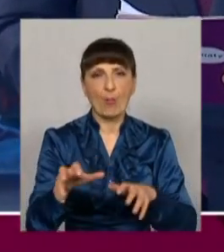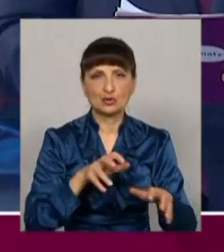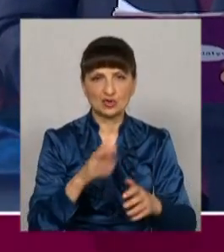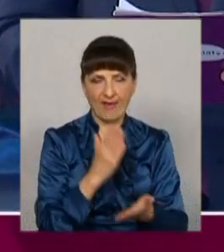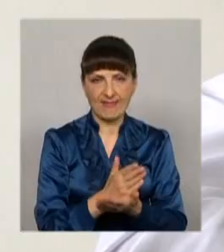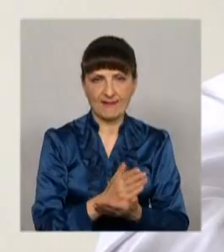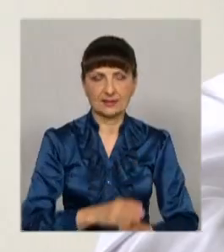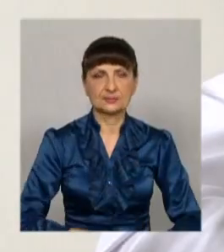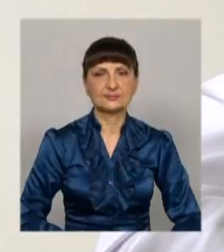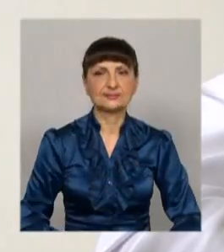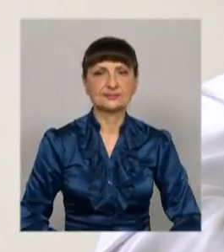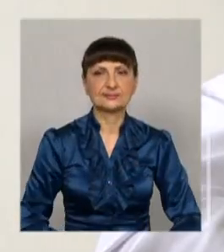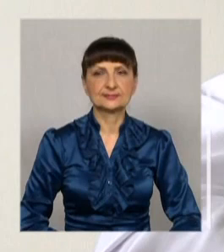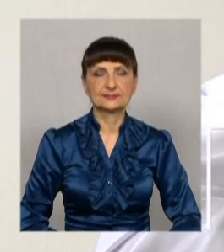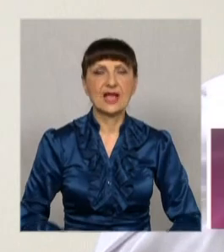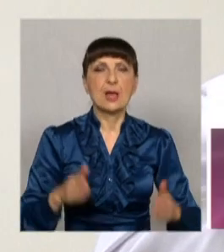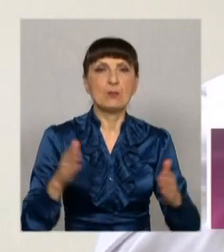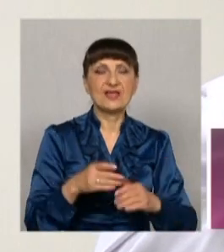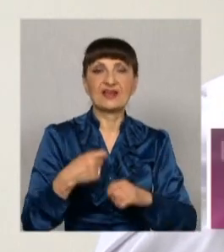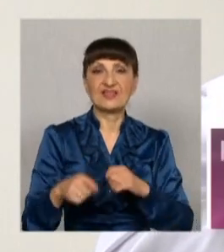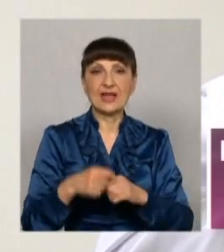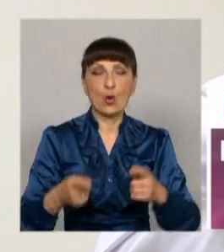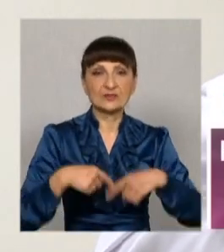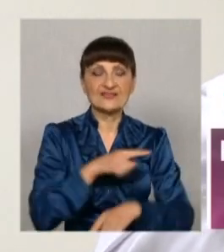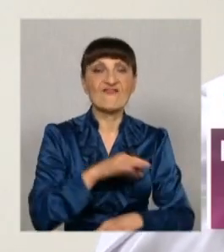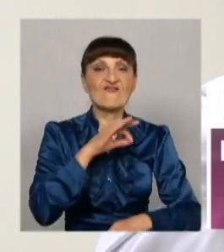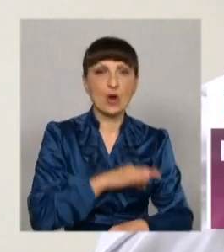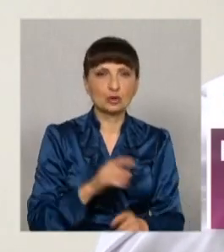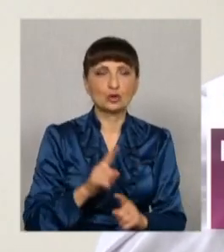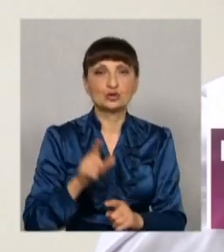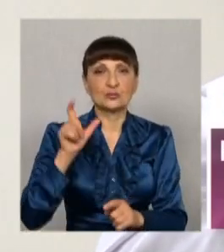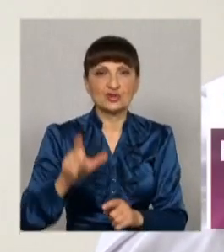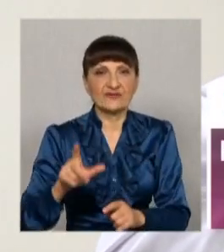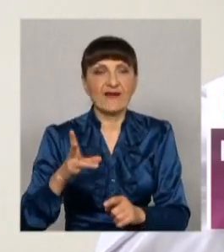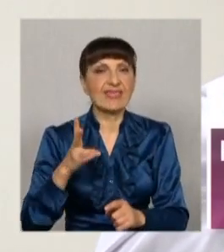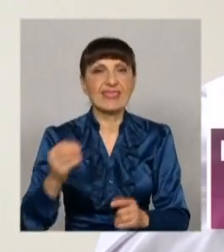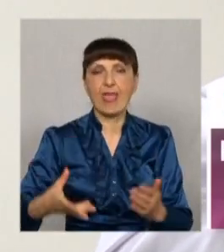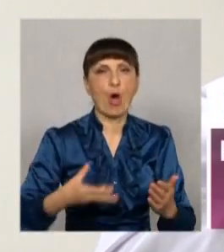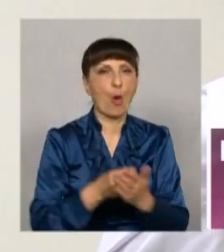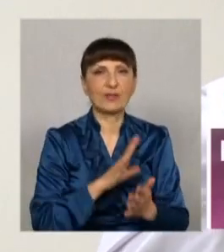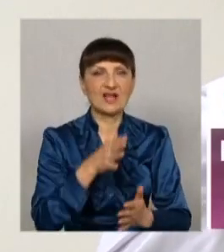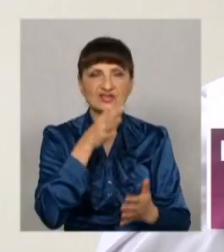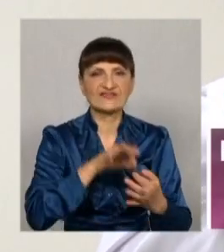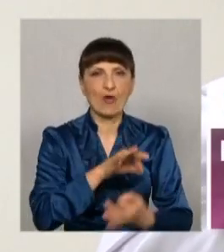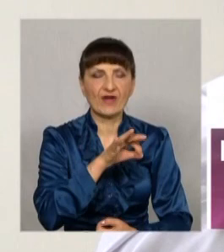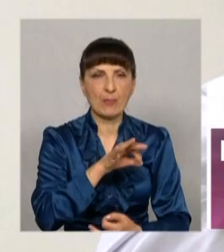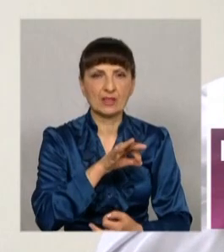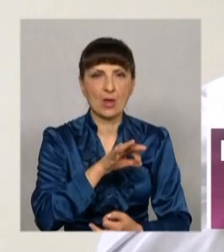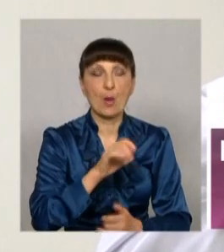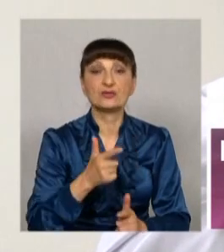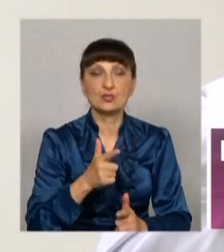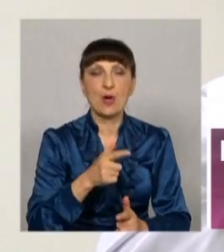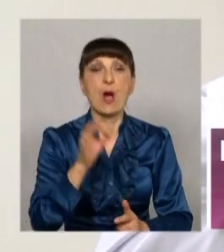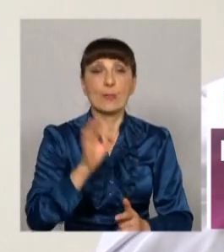схем. Микрофинансовая организация выгодна, чтобы должник не оплачивал своевременно эту сумму, потому что у них